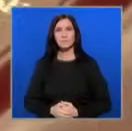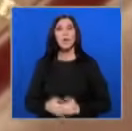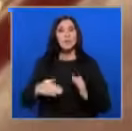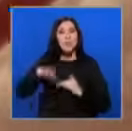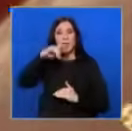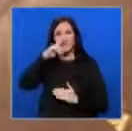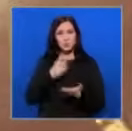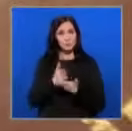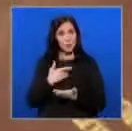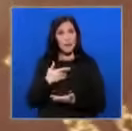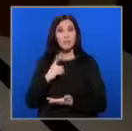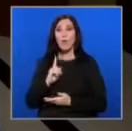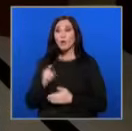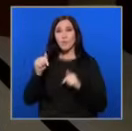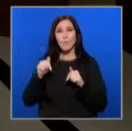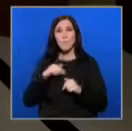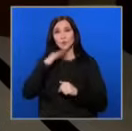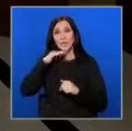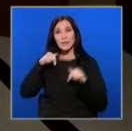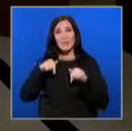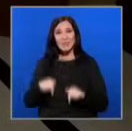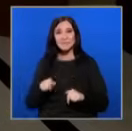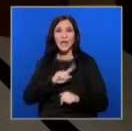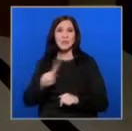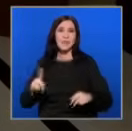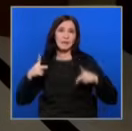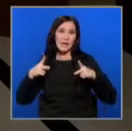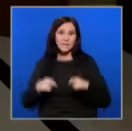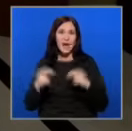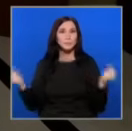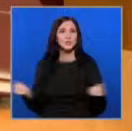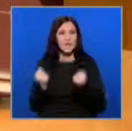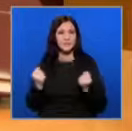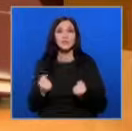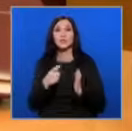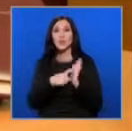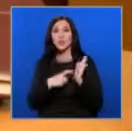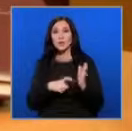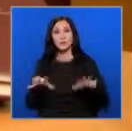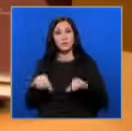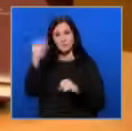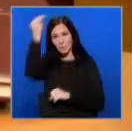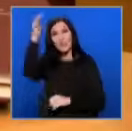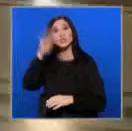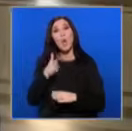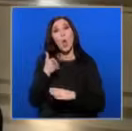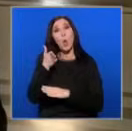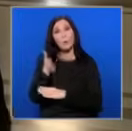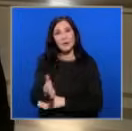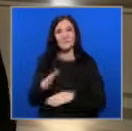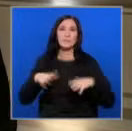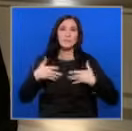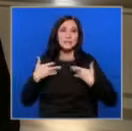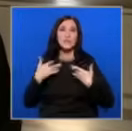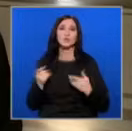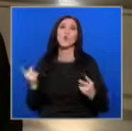Най-важното според мен, което постигнахме днес и непрекъсваемост на действието на законодателната власт в България. Ще отправим искане до